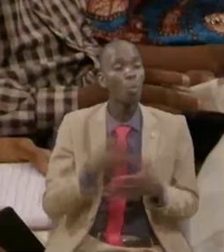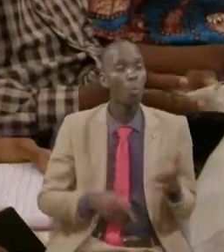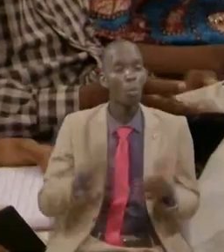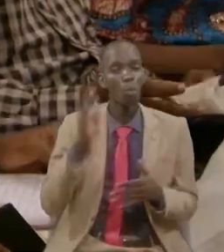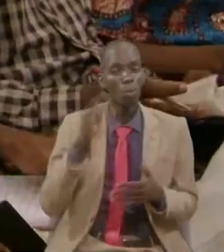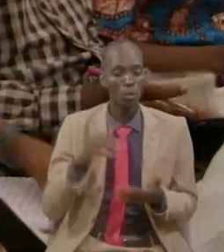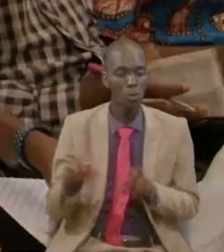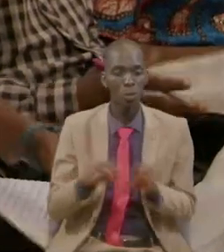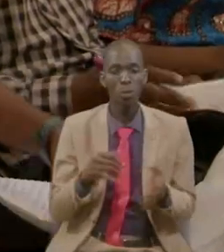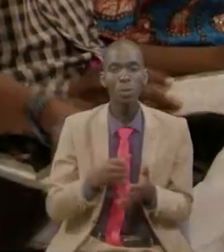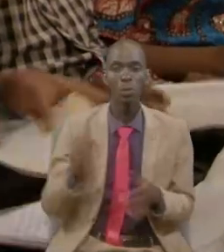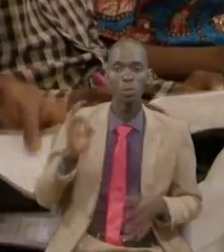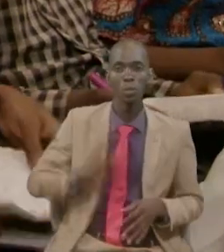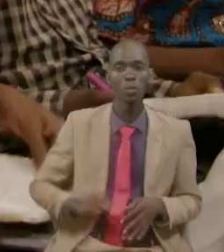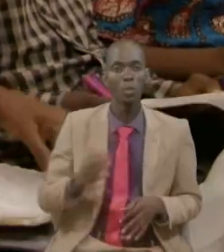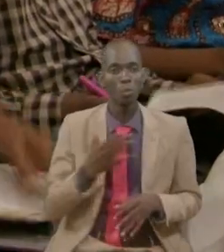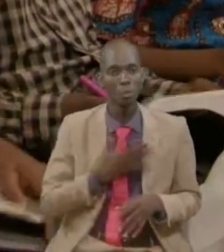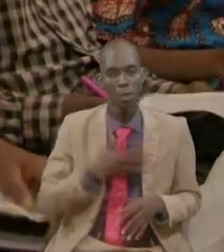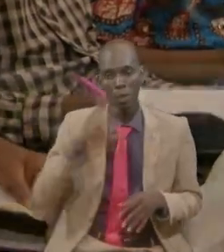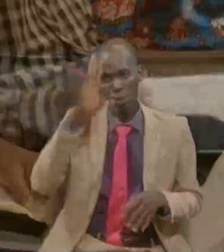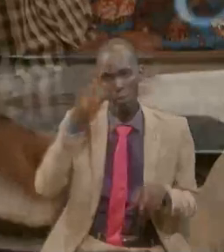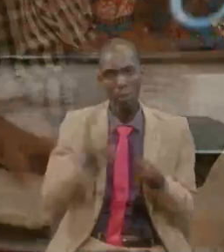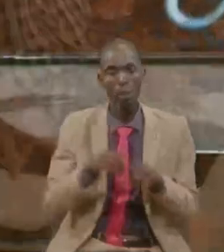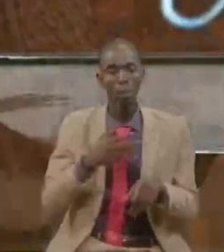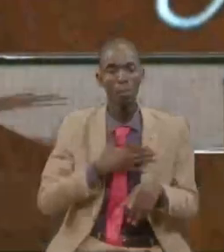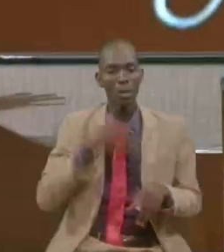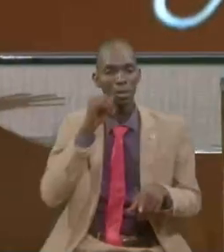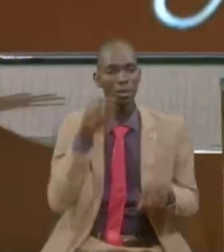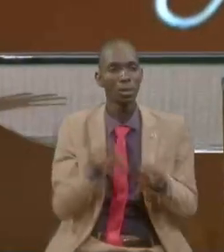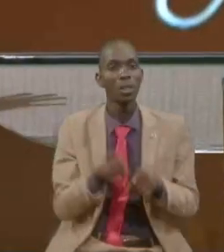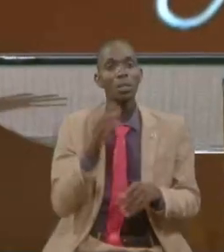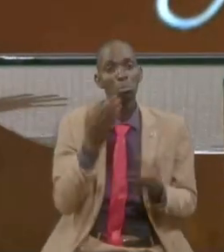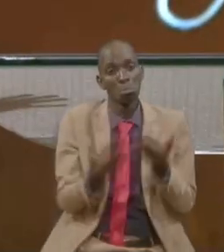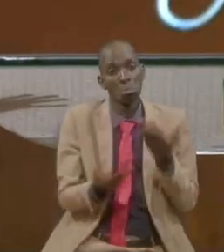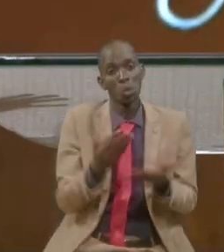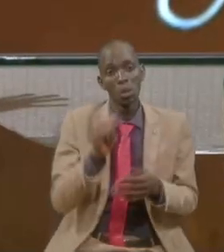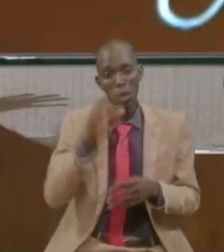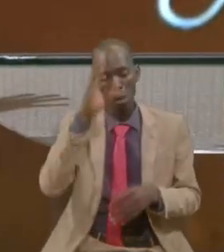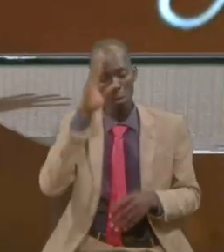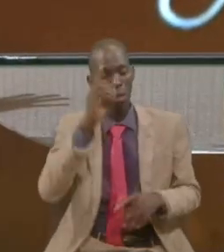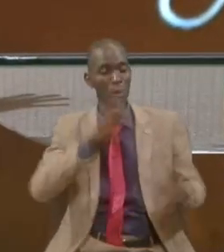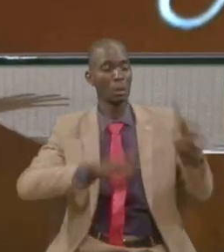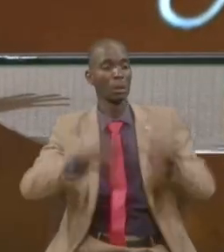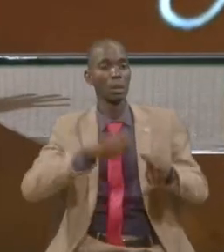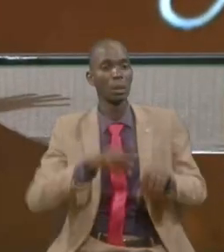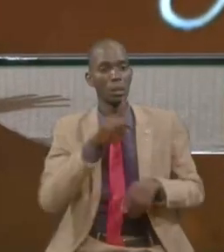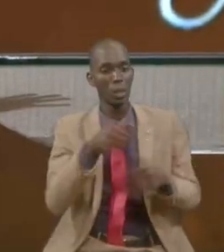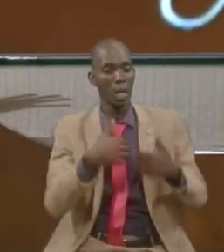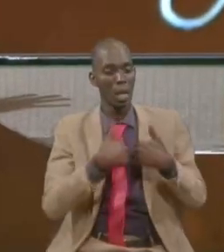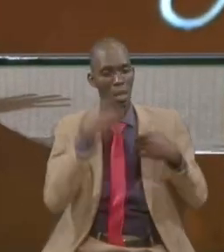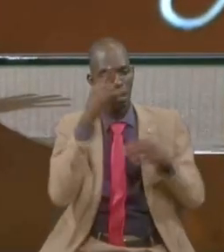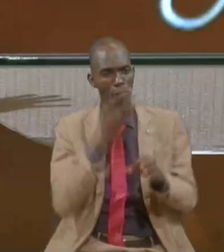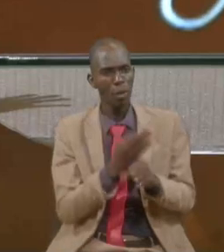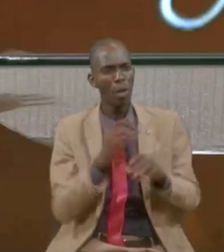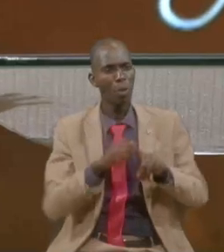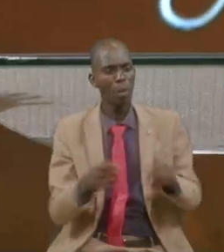Mes frères, que sert-il à quelqu'un de dire qu'il a la foi s'il n'a pas les